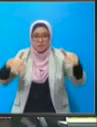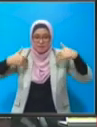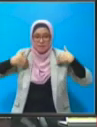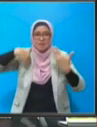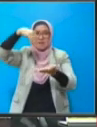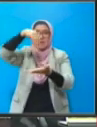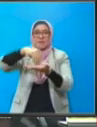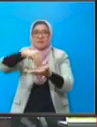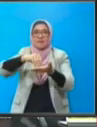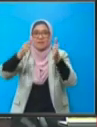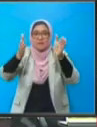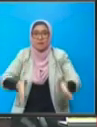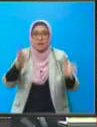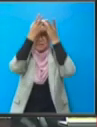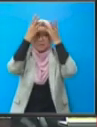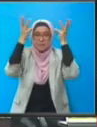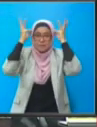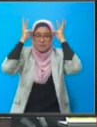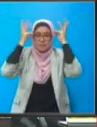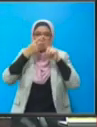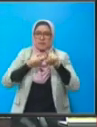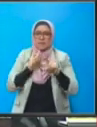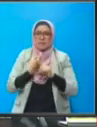asli. Daripada